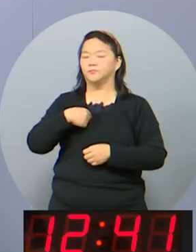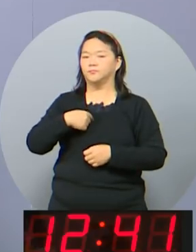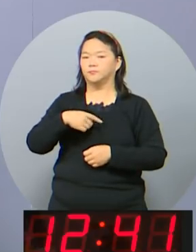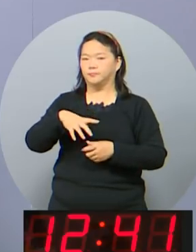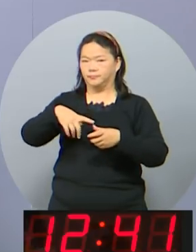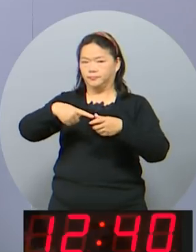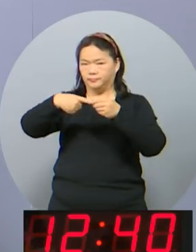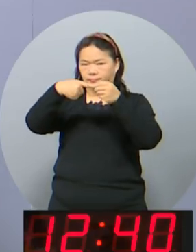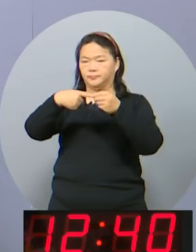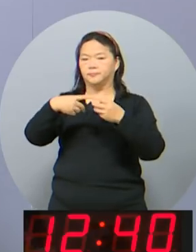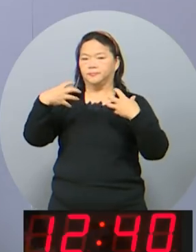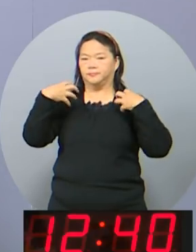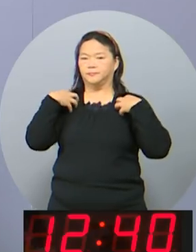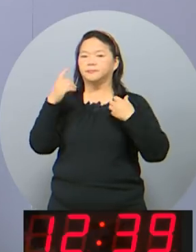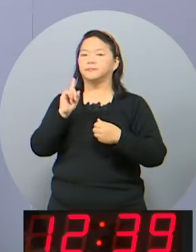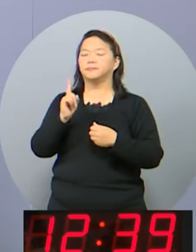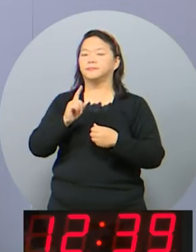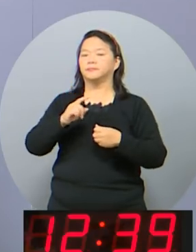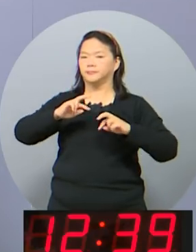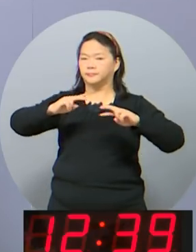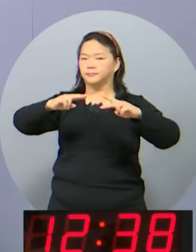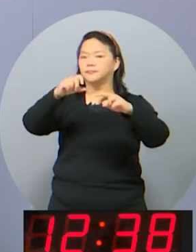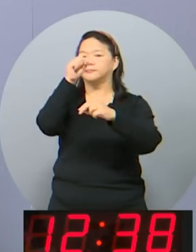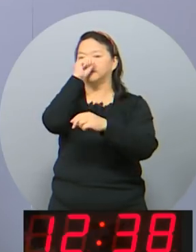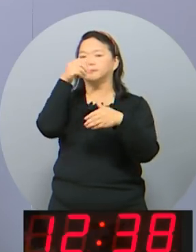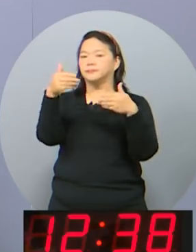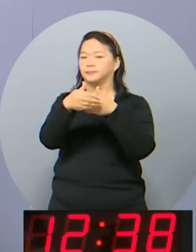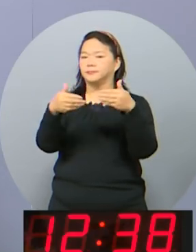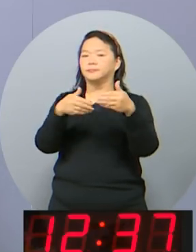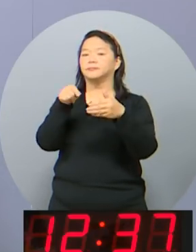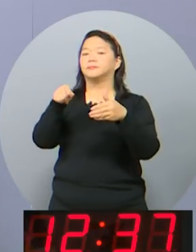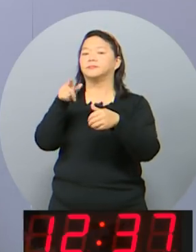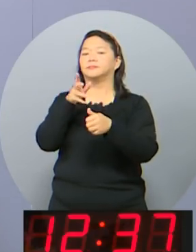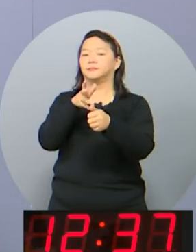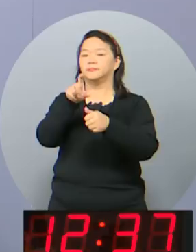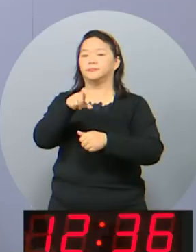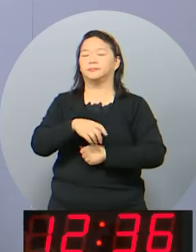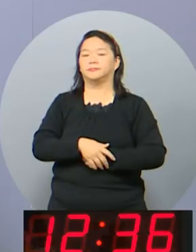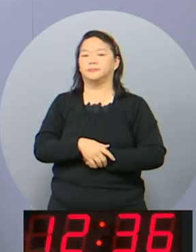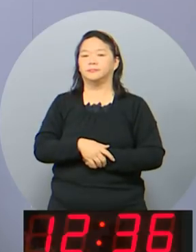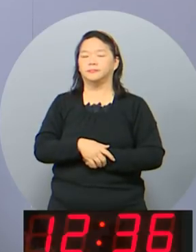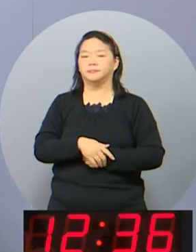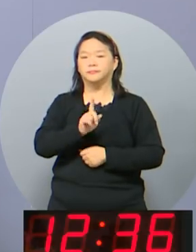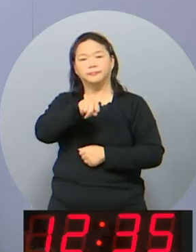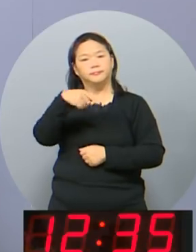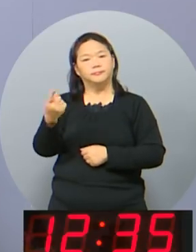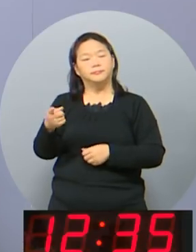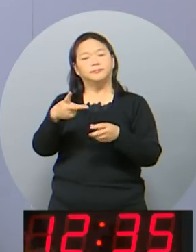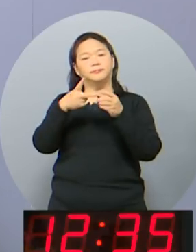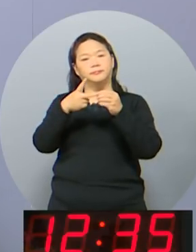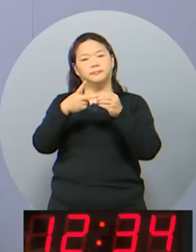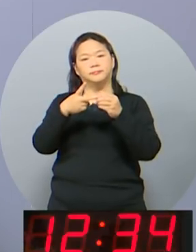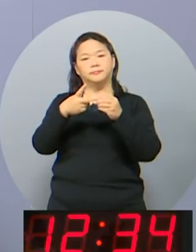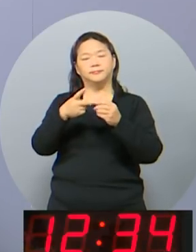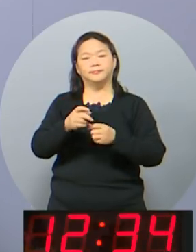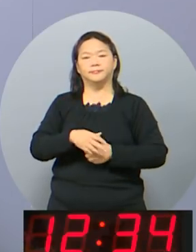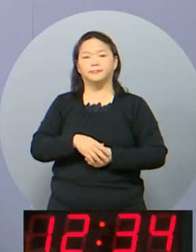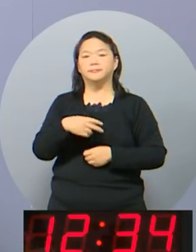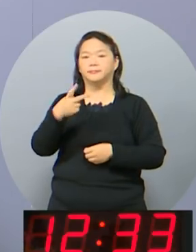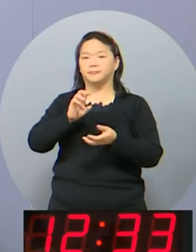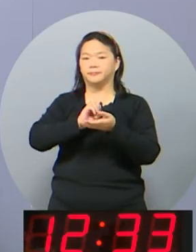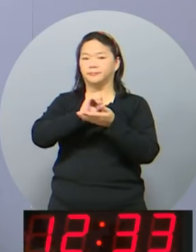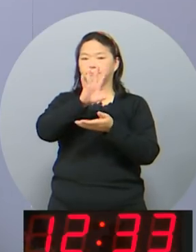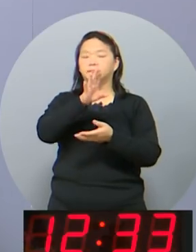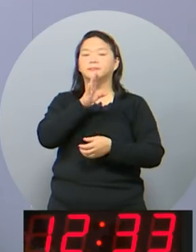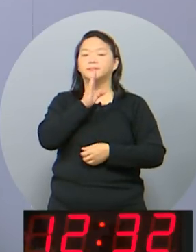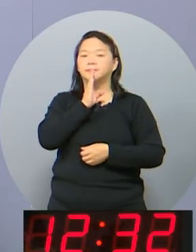任务就是要改善我们的一个交通的问题。那接下来第二个呢，我们要跟各位报告，就